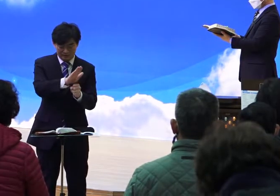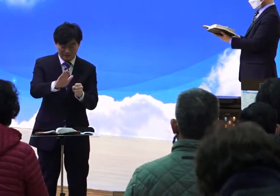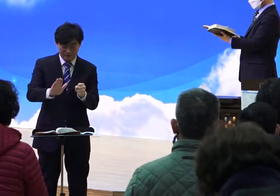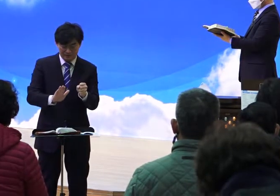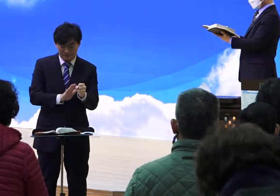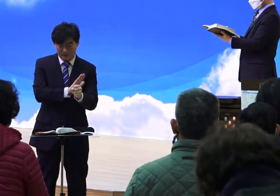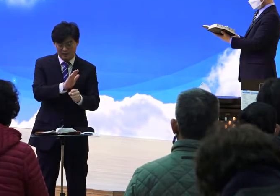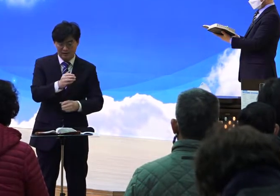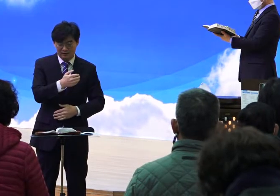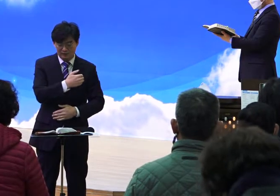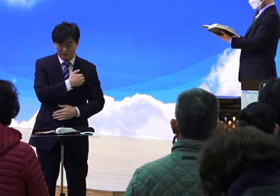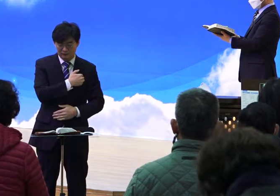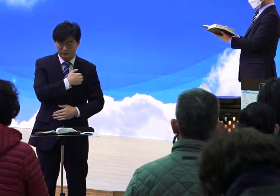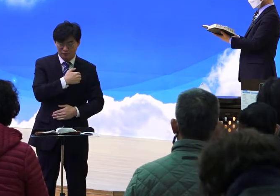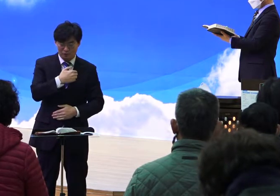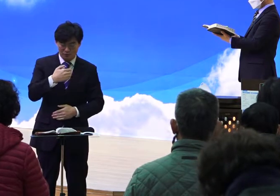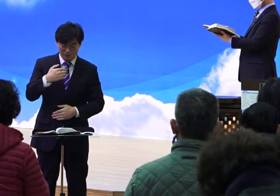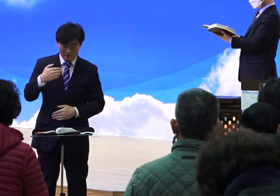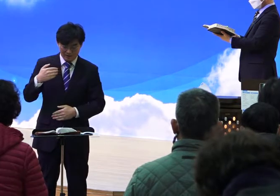사랑에